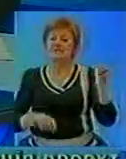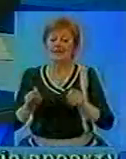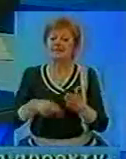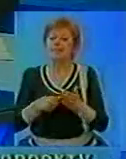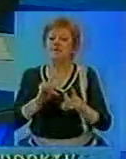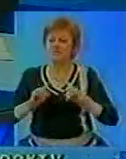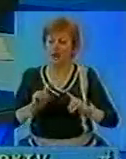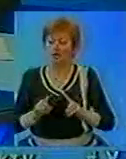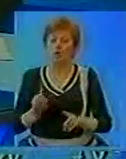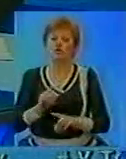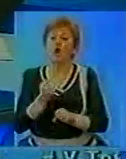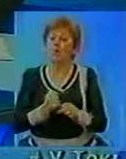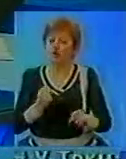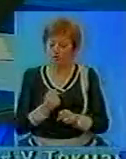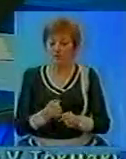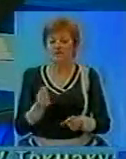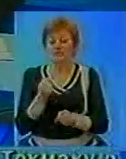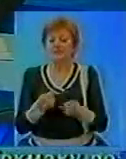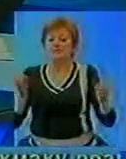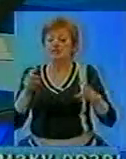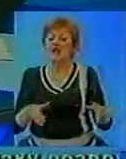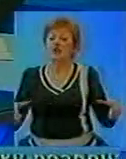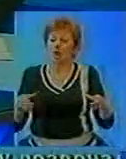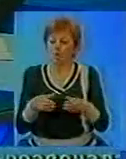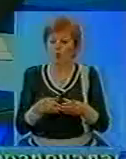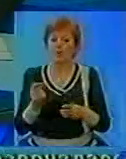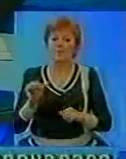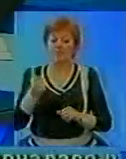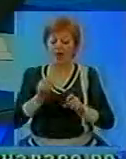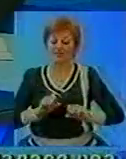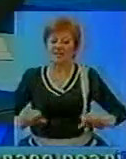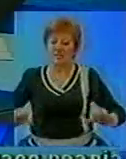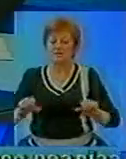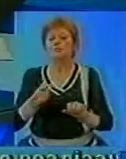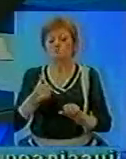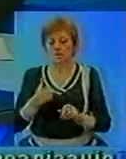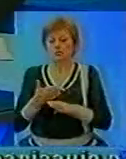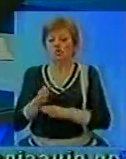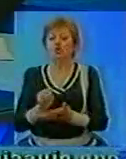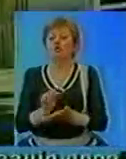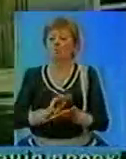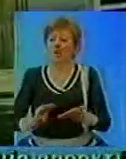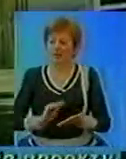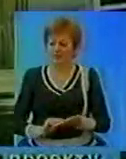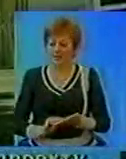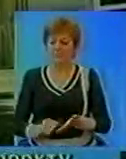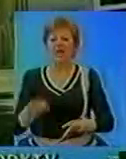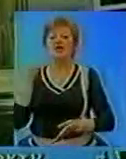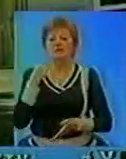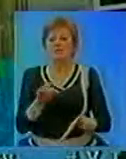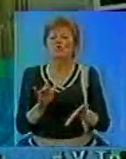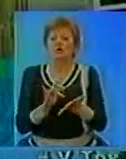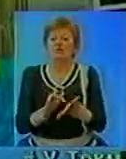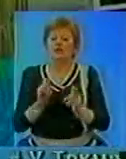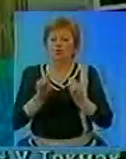Для опрацювання створена спеціальна робоча група, перше засідання котрої і відвідали наші журналісти. У Запоріжжі центр